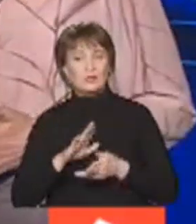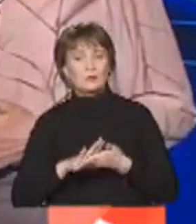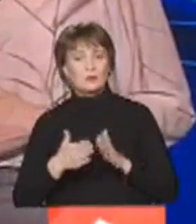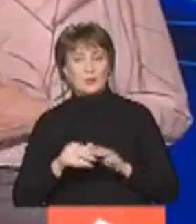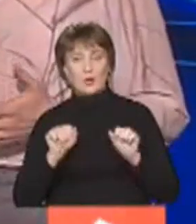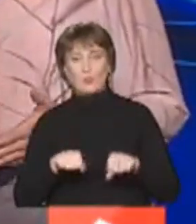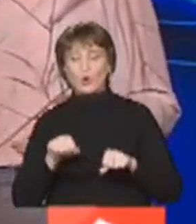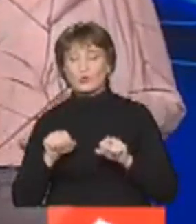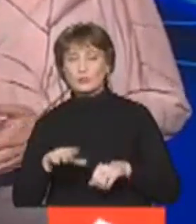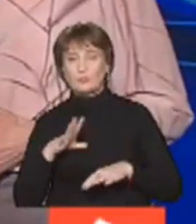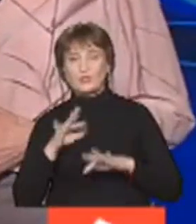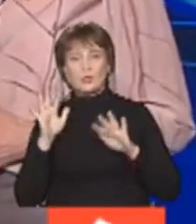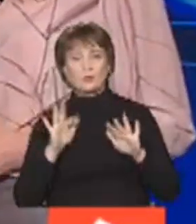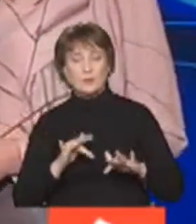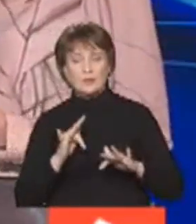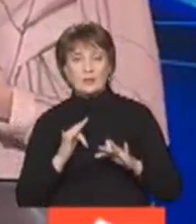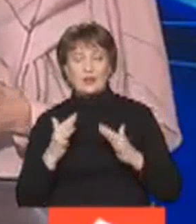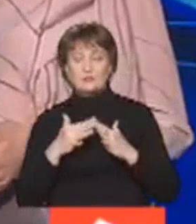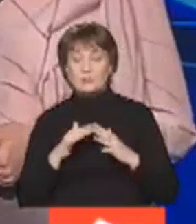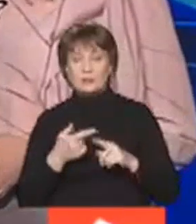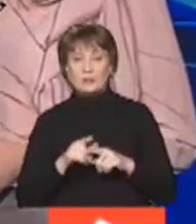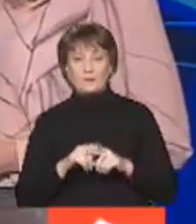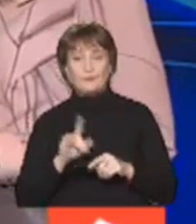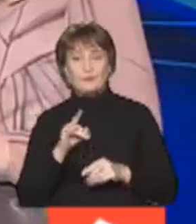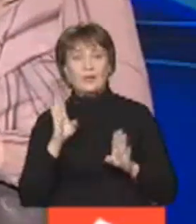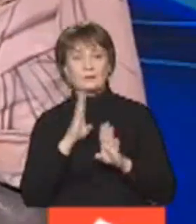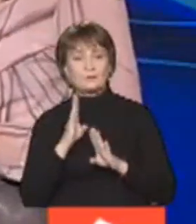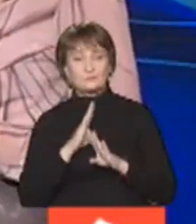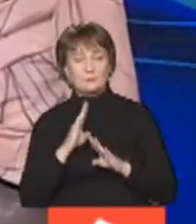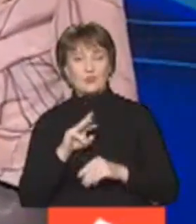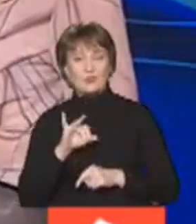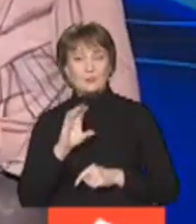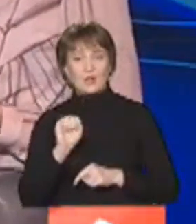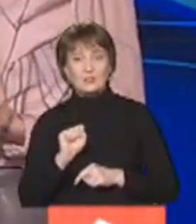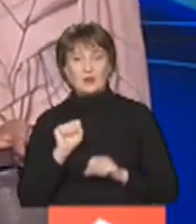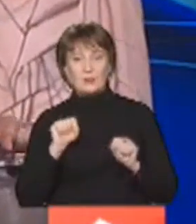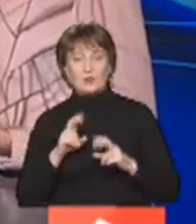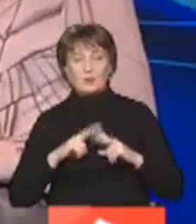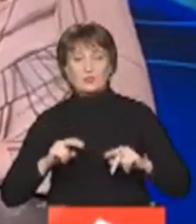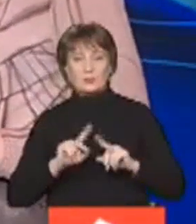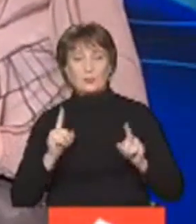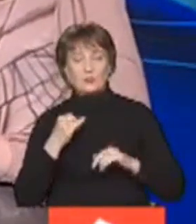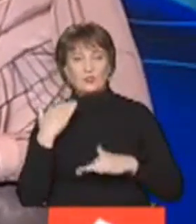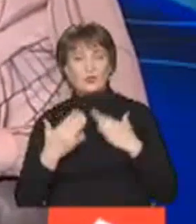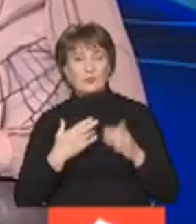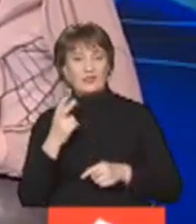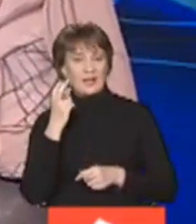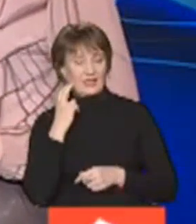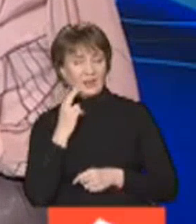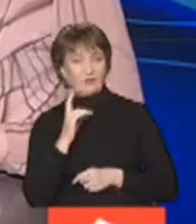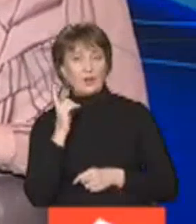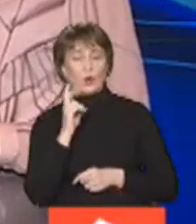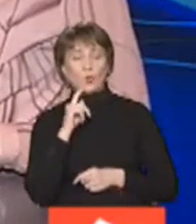Відповідно, можуть бути опади навіть змішаної фази. А ось на синоптичній мапі ми зараз будемо розбиратися, чому було вітряно. Київ,